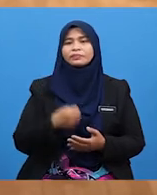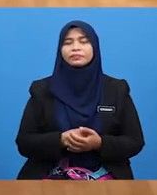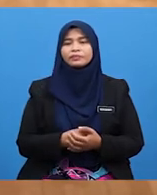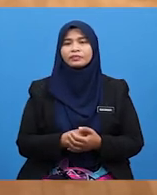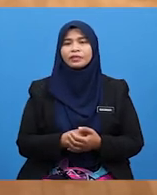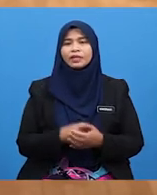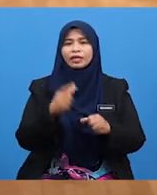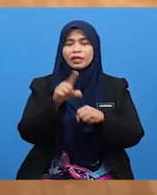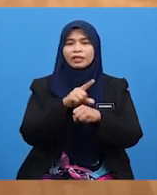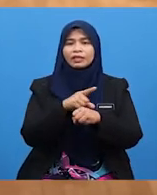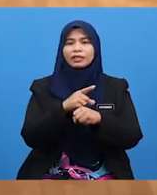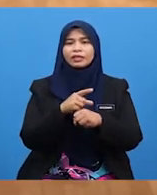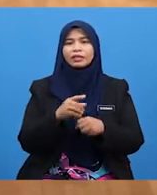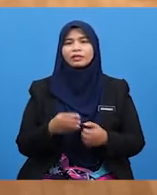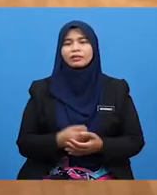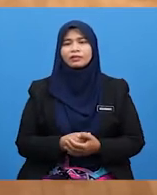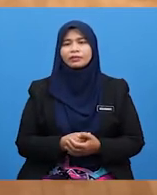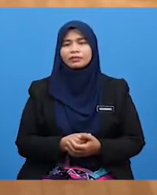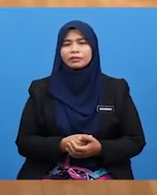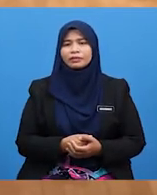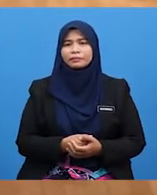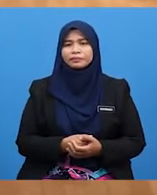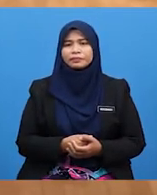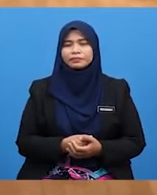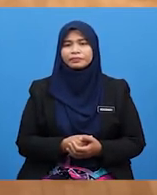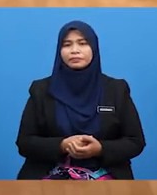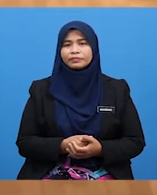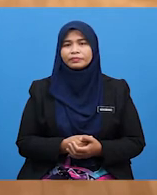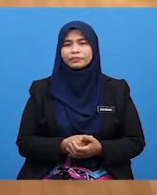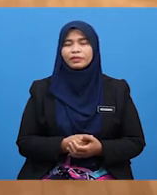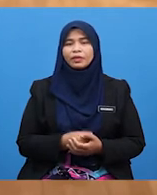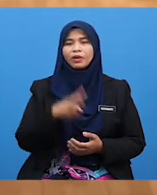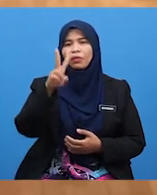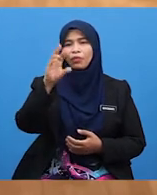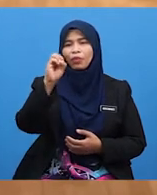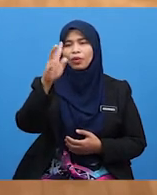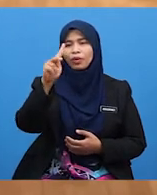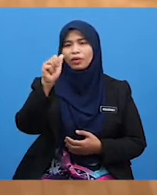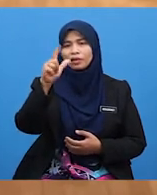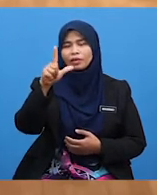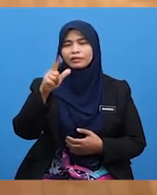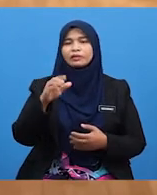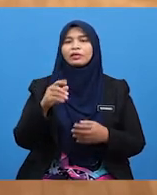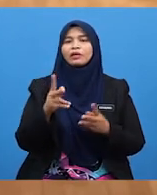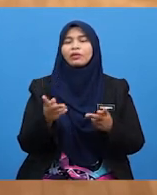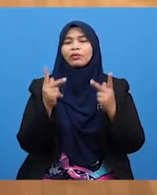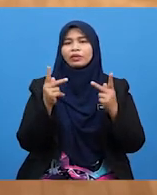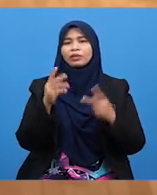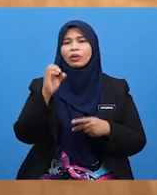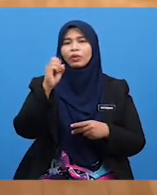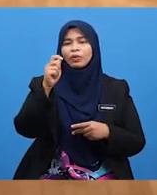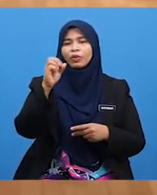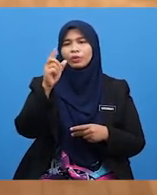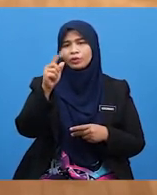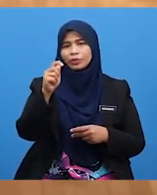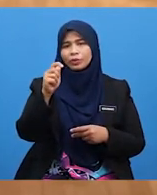huruf vokal, mahaha ho ho ho hu hu hu. Okey. Latihan huruf vokal yang menguatkan otot perut kita. Ha, kita nak